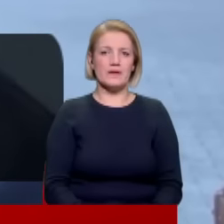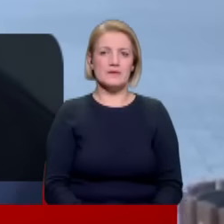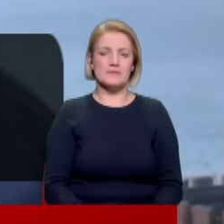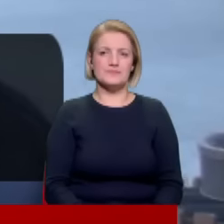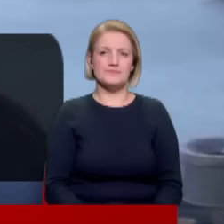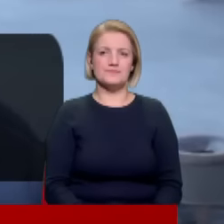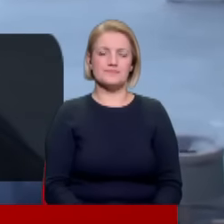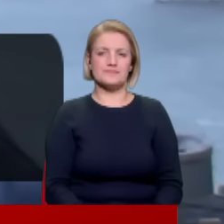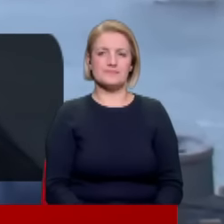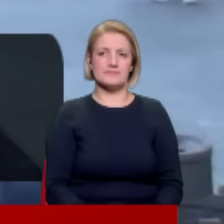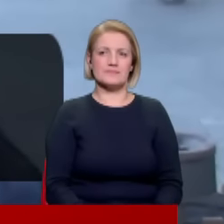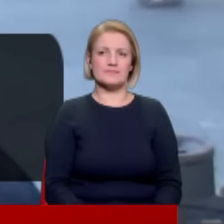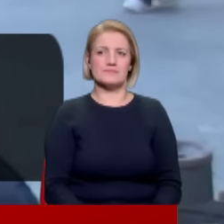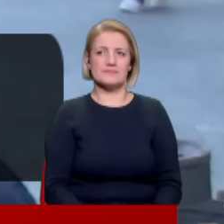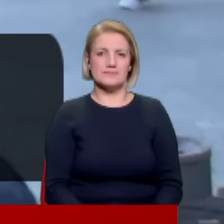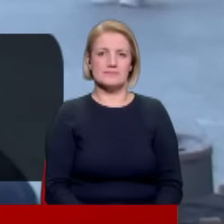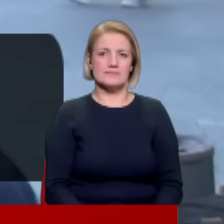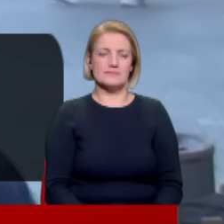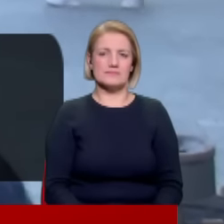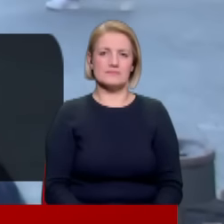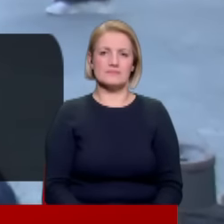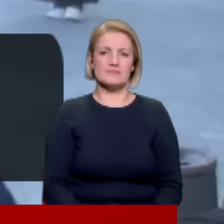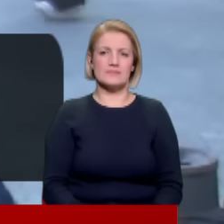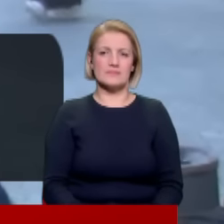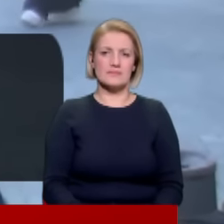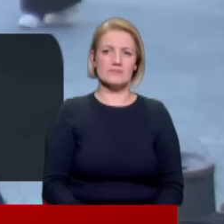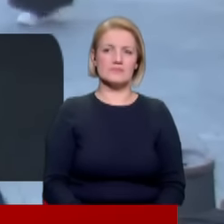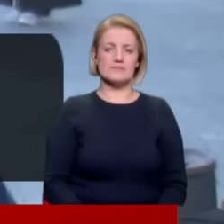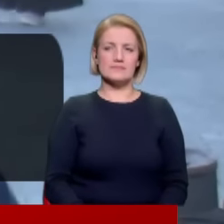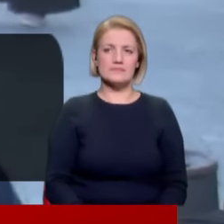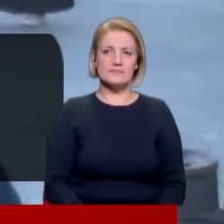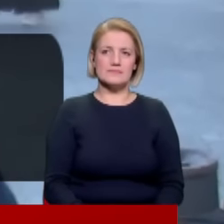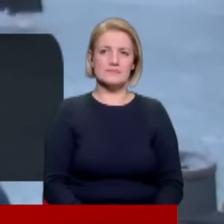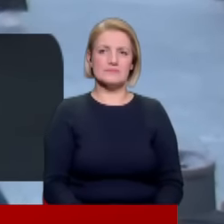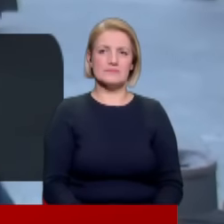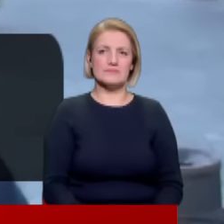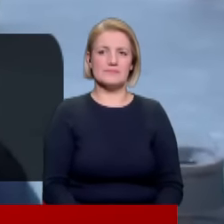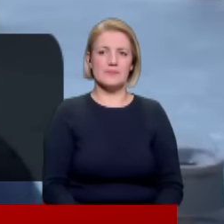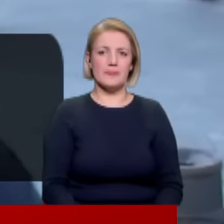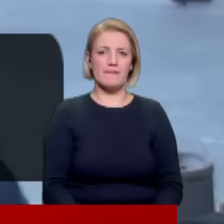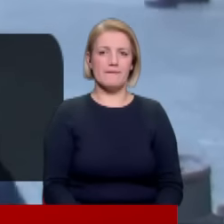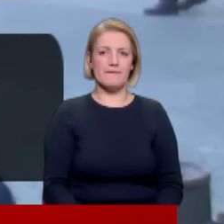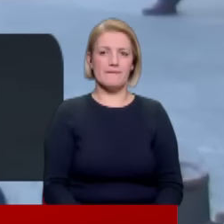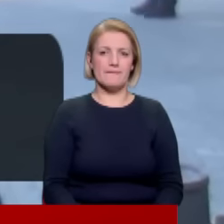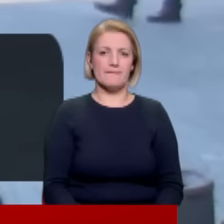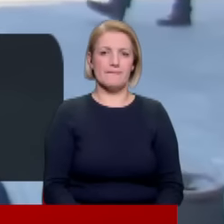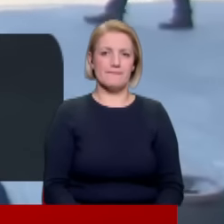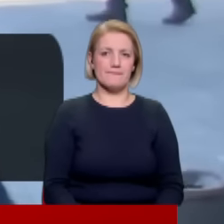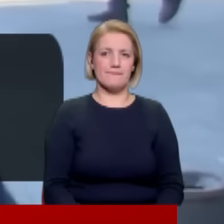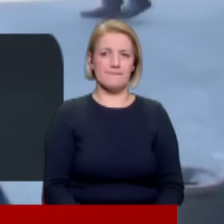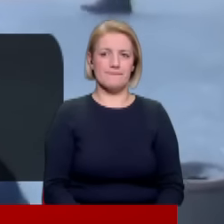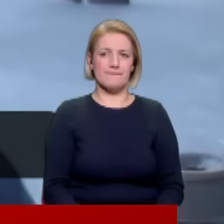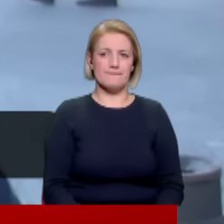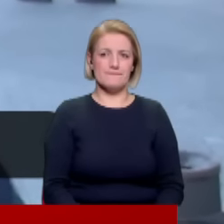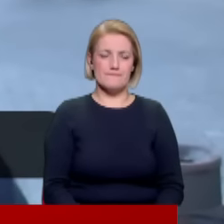Ambulans bana aradı. Acil gel. Gitti, hastaneye gitti. Çocuk öldü. Bir kişi vurdum, silah